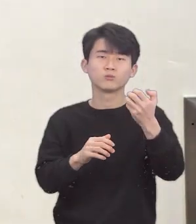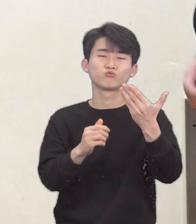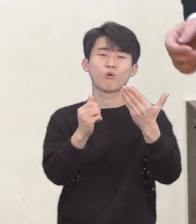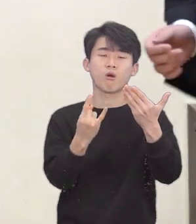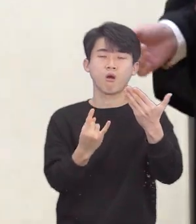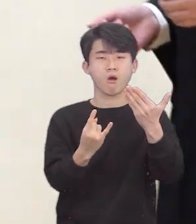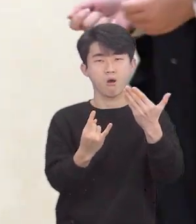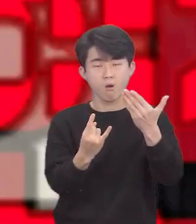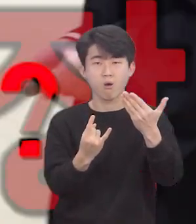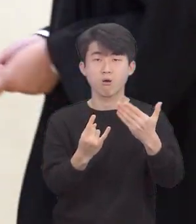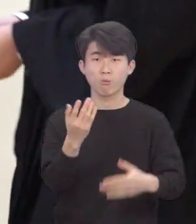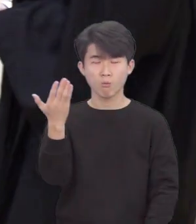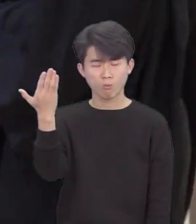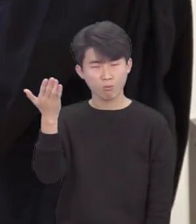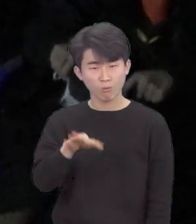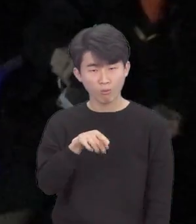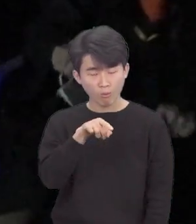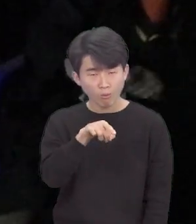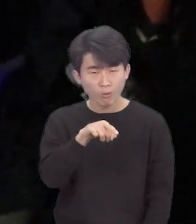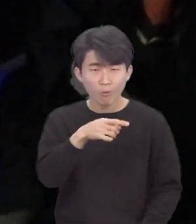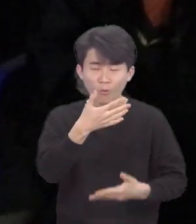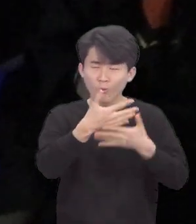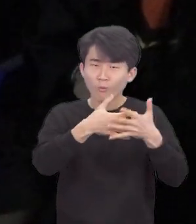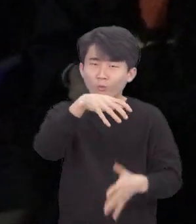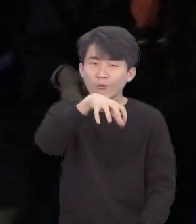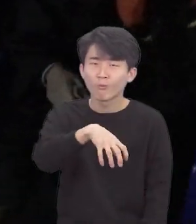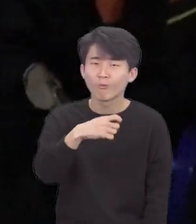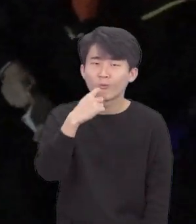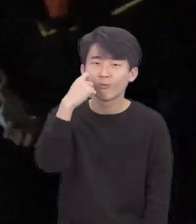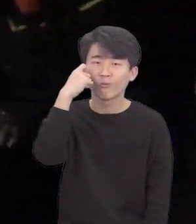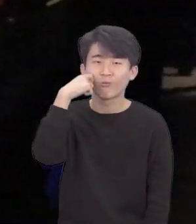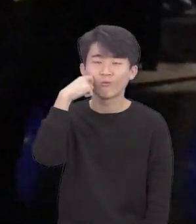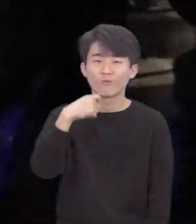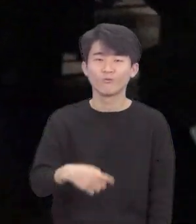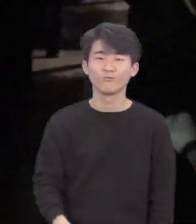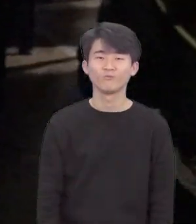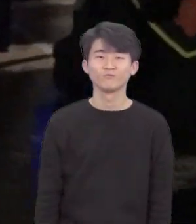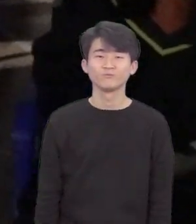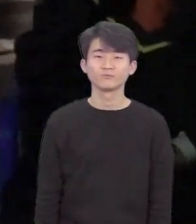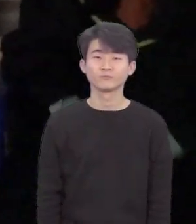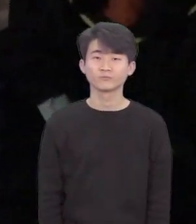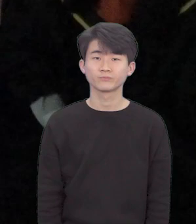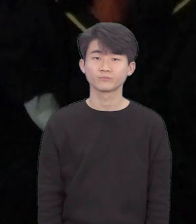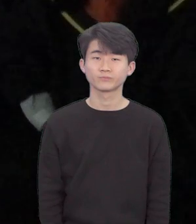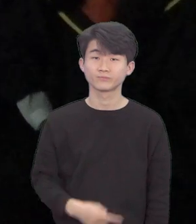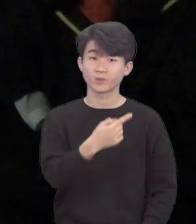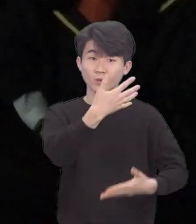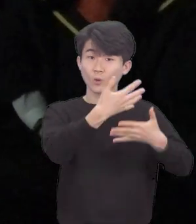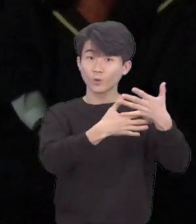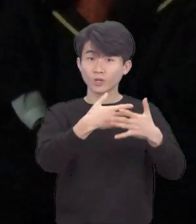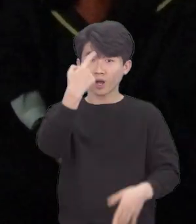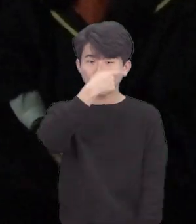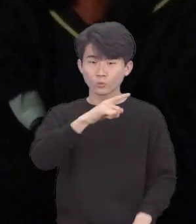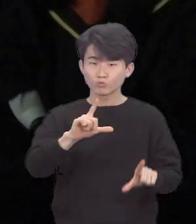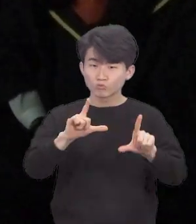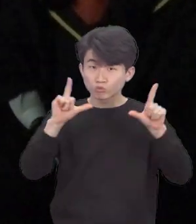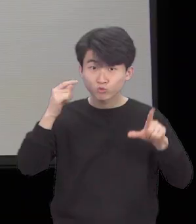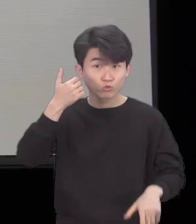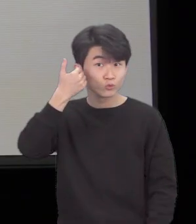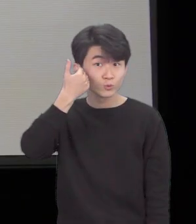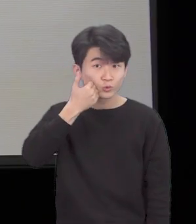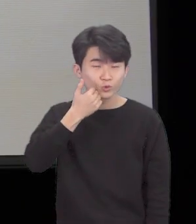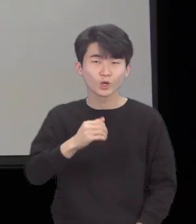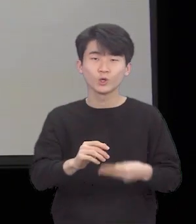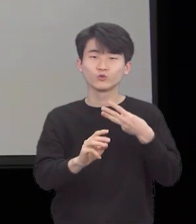졸업식장. 그런데 설마 영화 상영회장을 잘못 찾은 건 아니겠죠? 영상 속 주인공들은